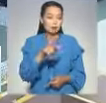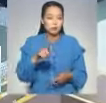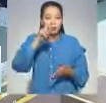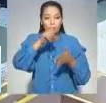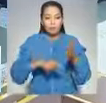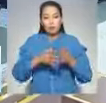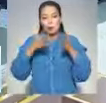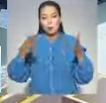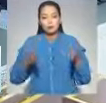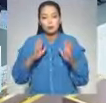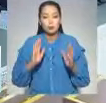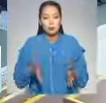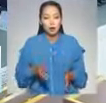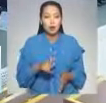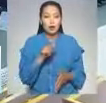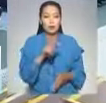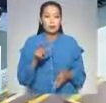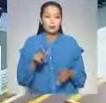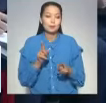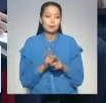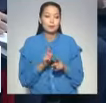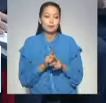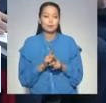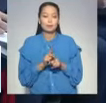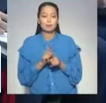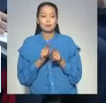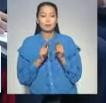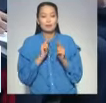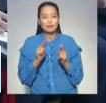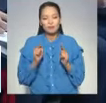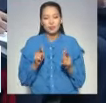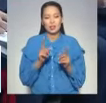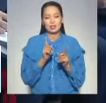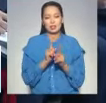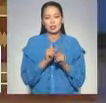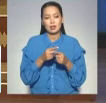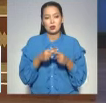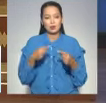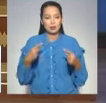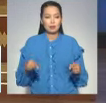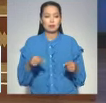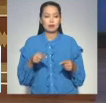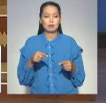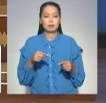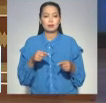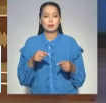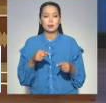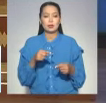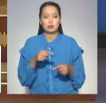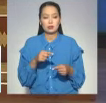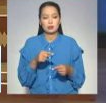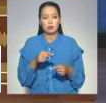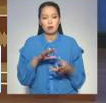Адамды азаптауға, қинауға тыйым салынған тергеу тәсілдерін қолдануға мүлдем